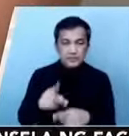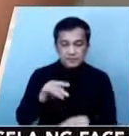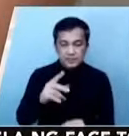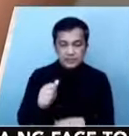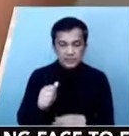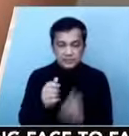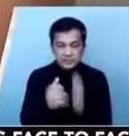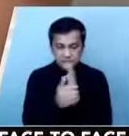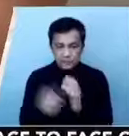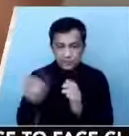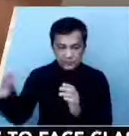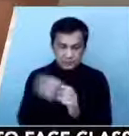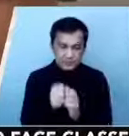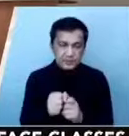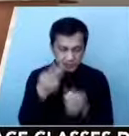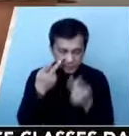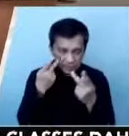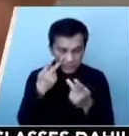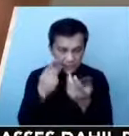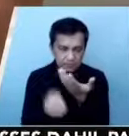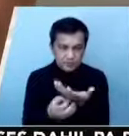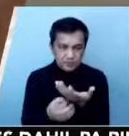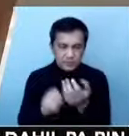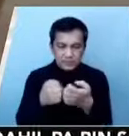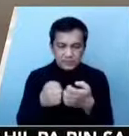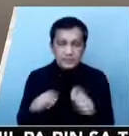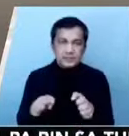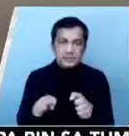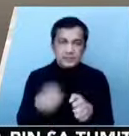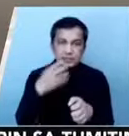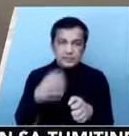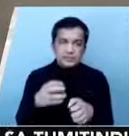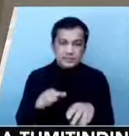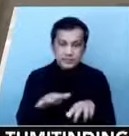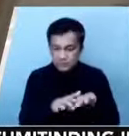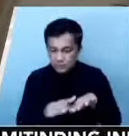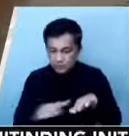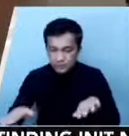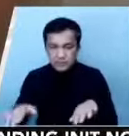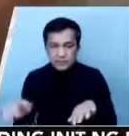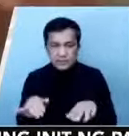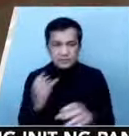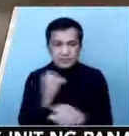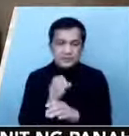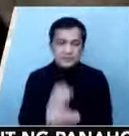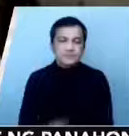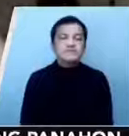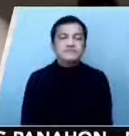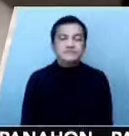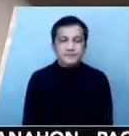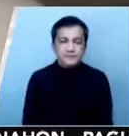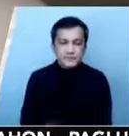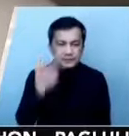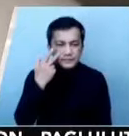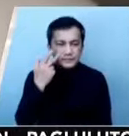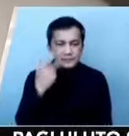natin makapagluto na itlog sa isang mainit na surface gaya ng hood ng aming sasakyan. So tingnan natin, ha?